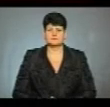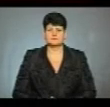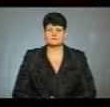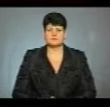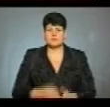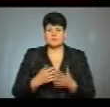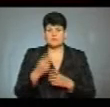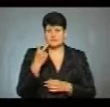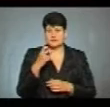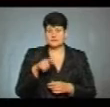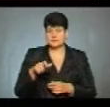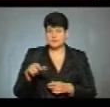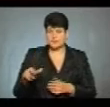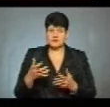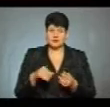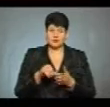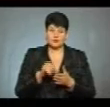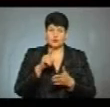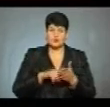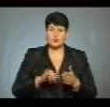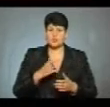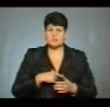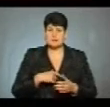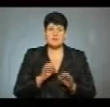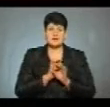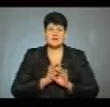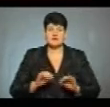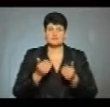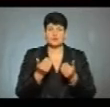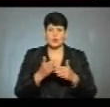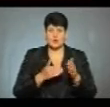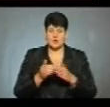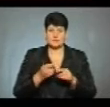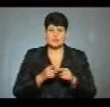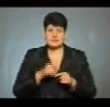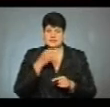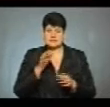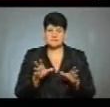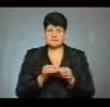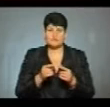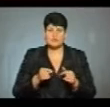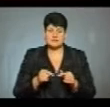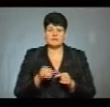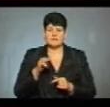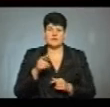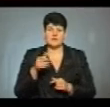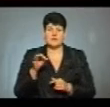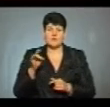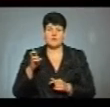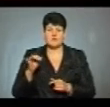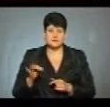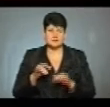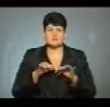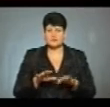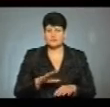Близько 200 осіб взяли участь в акції «Повір у себе, прекрасне в твоїх руках». Про це повідомила співорганізаторка Тетяна Горбуніс. Захід відбувся